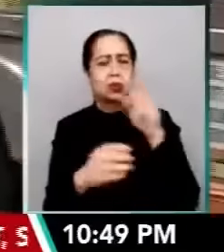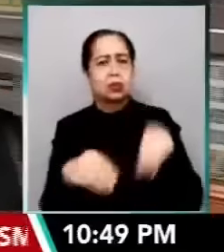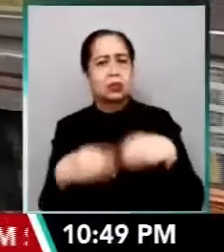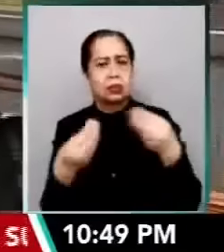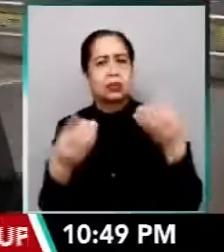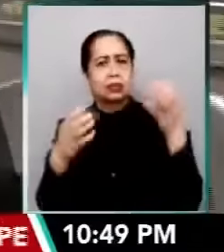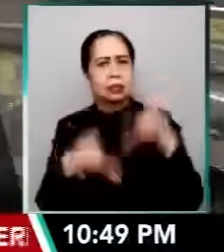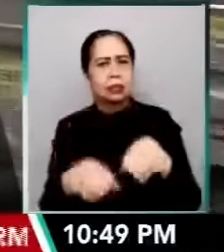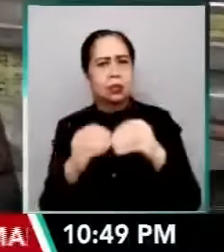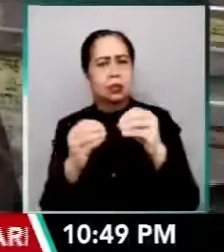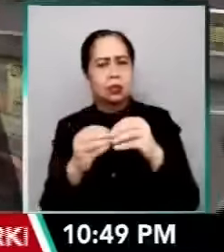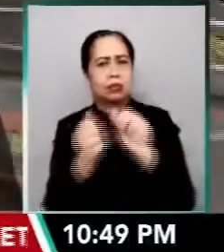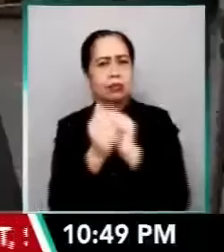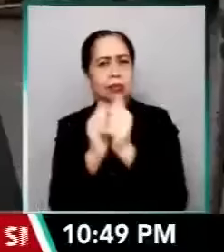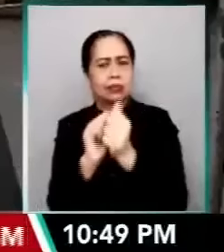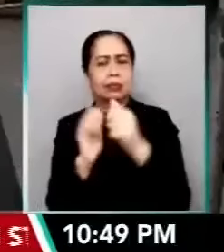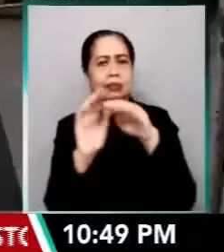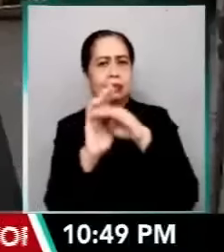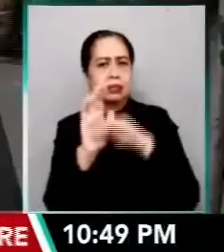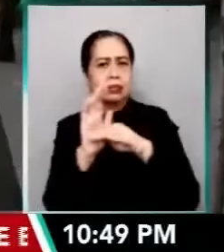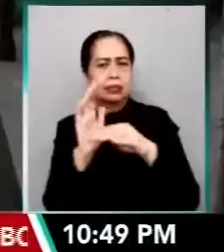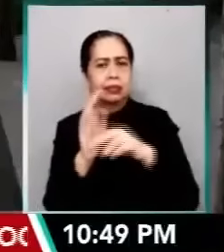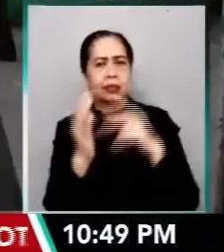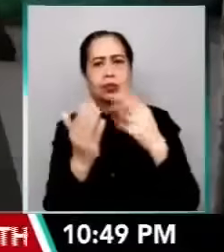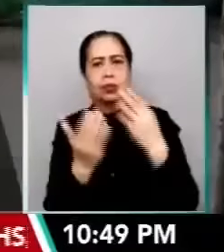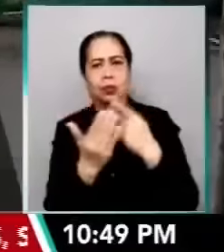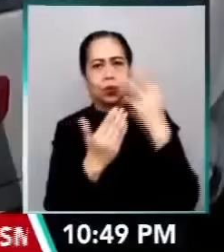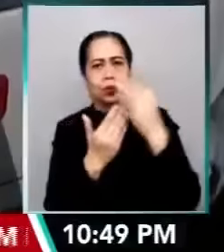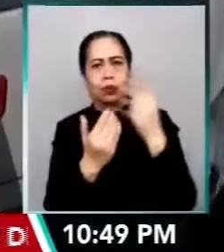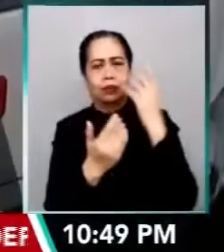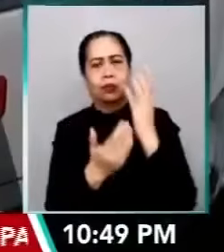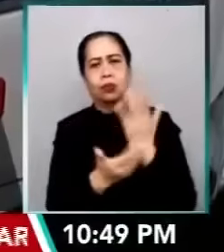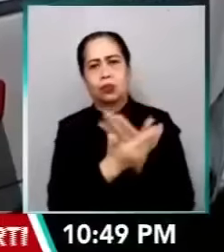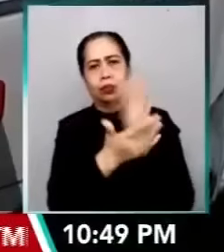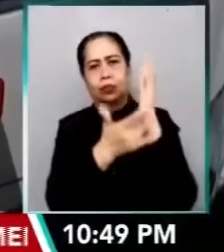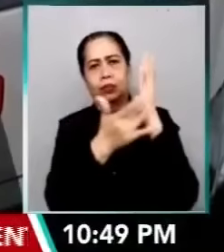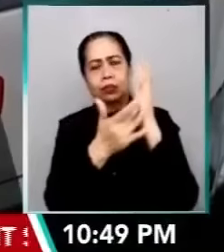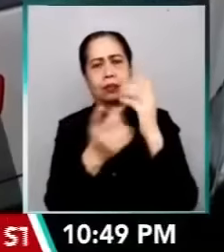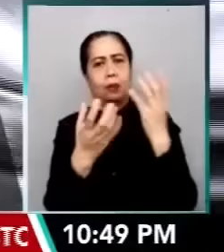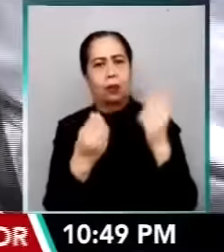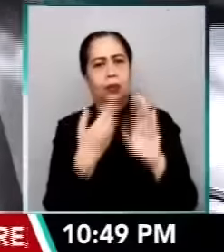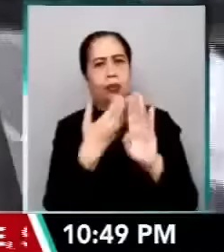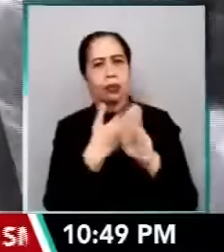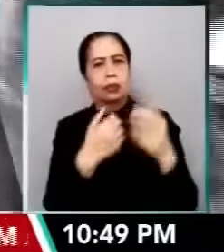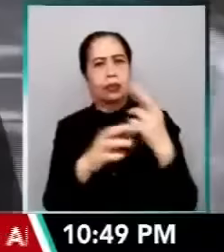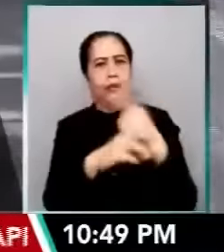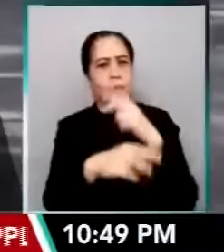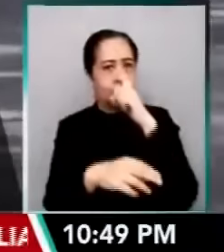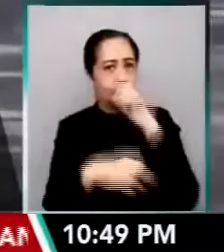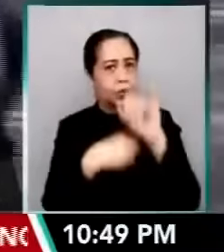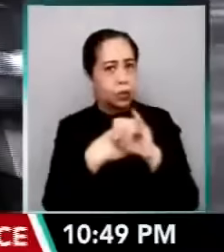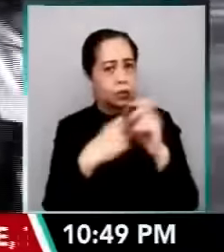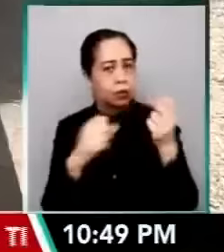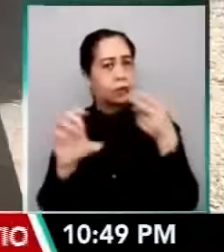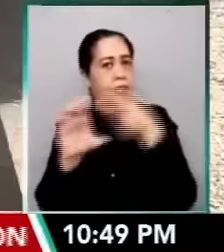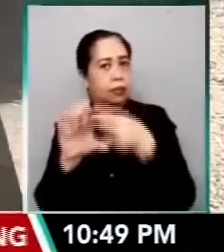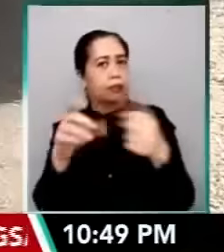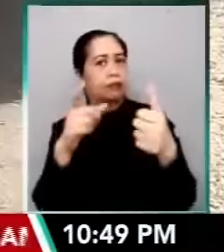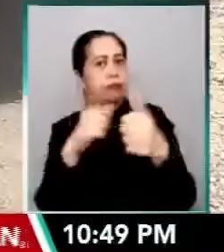sa pagsali sa modernization program. Papayag din daw silang i-refurbish ang mga lumang jeep basta sasali muna sa